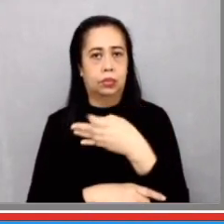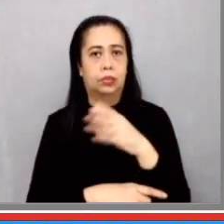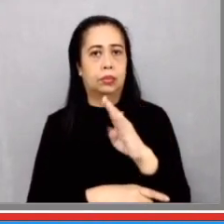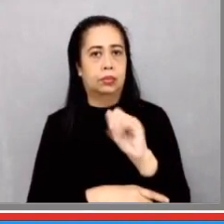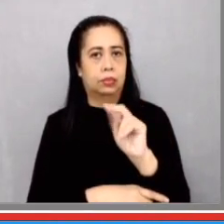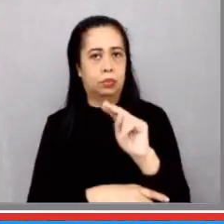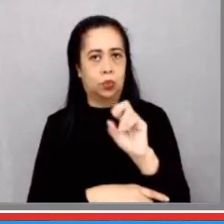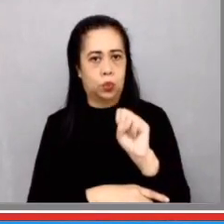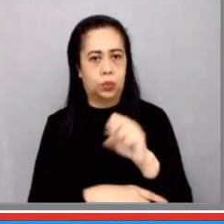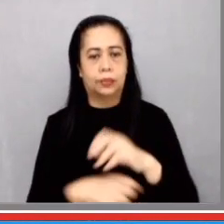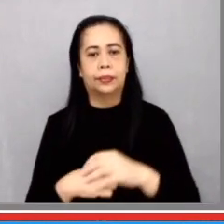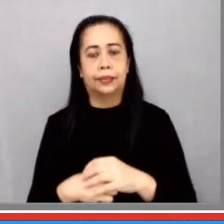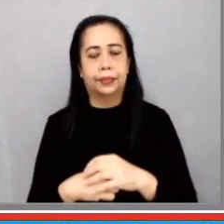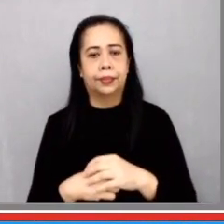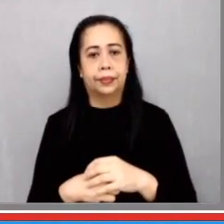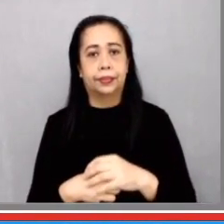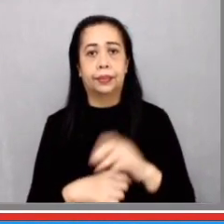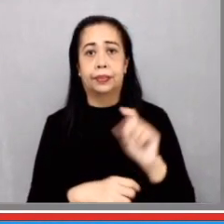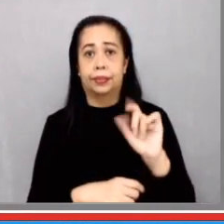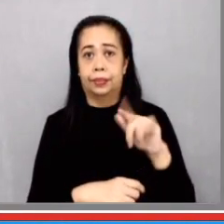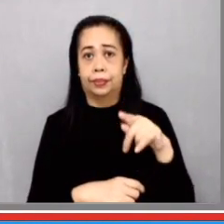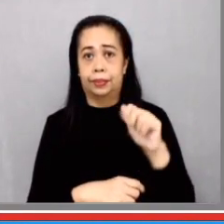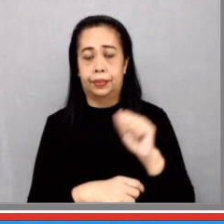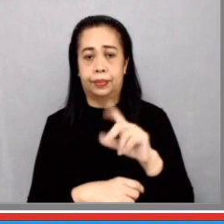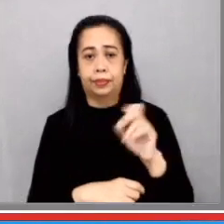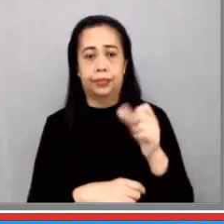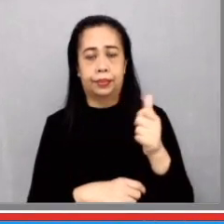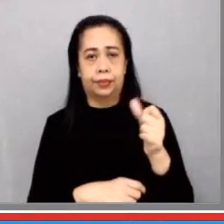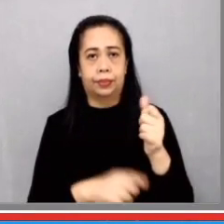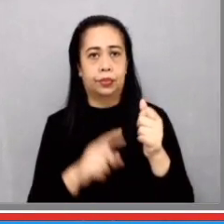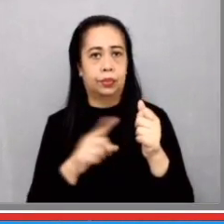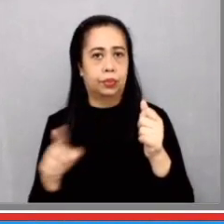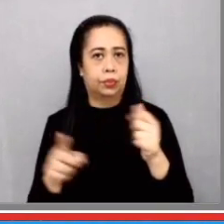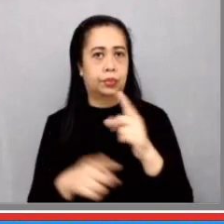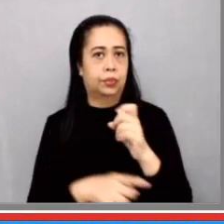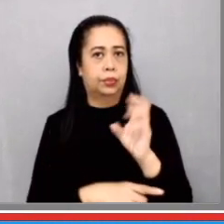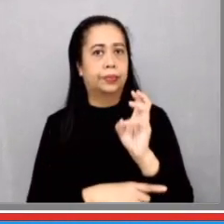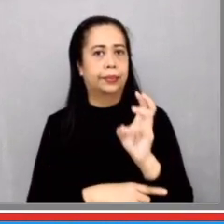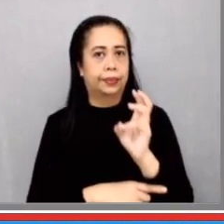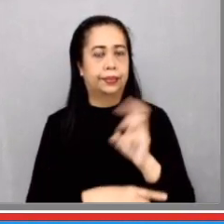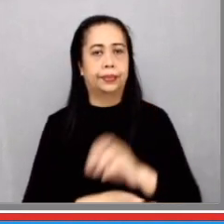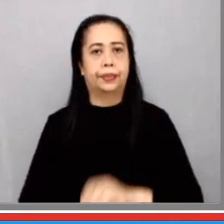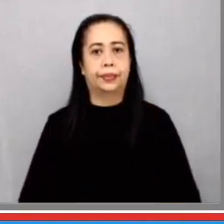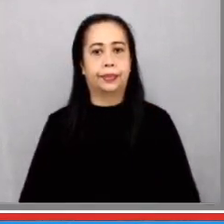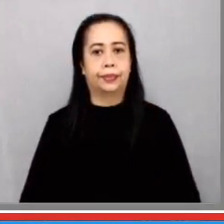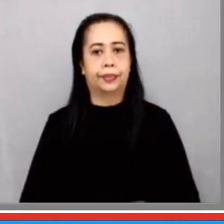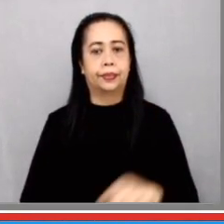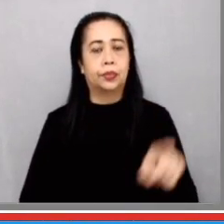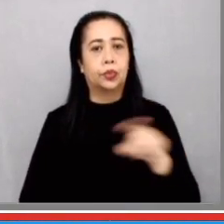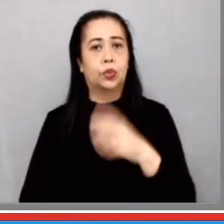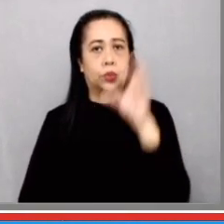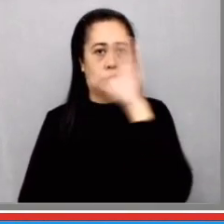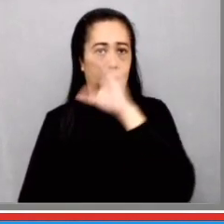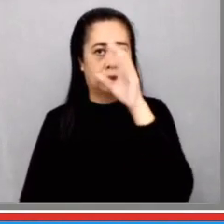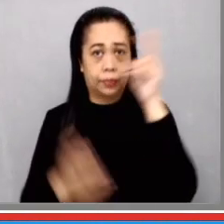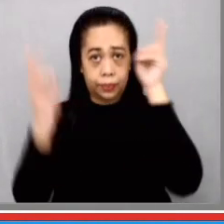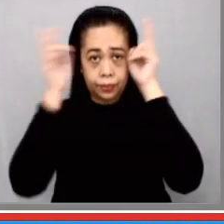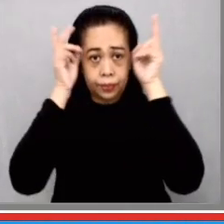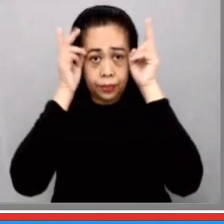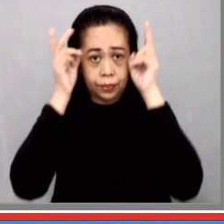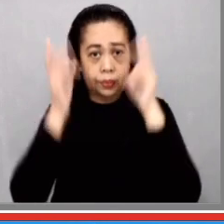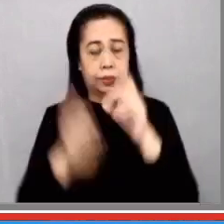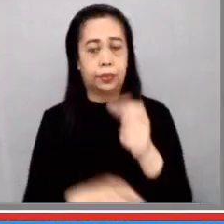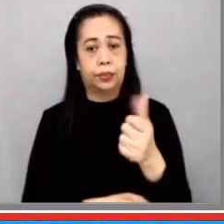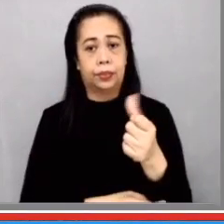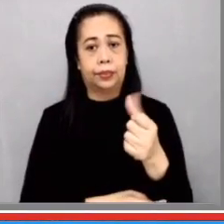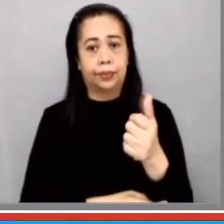bangus. Ang tilapia nasa 110 to 160. Sa mga naghahanap naman ng gulay, 110